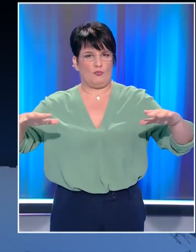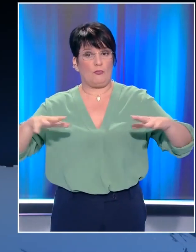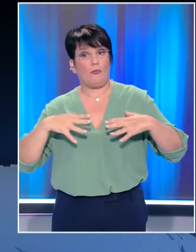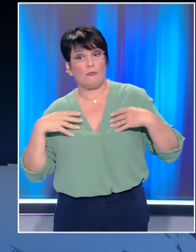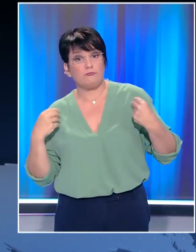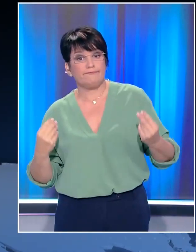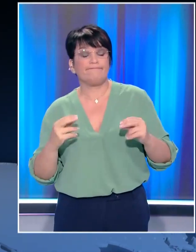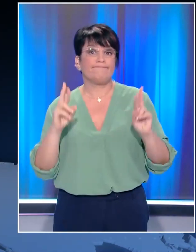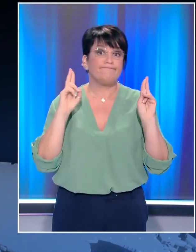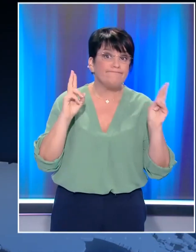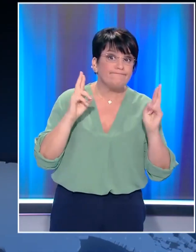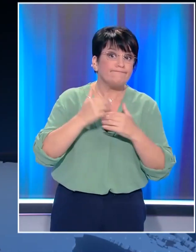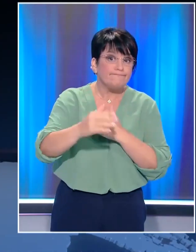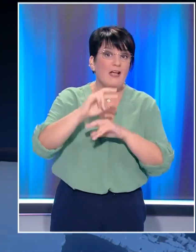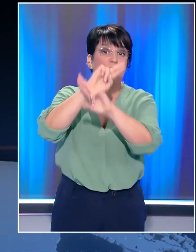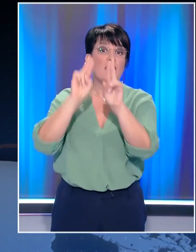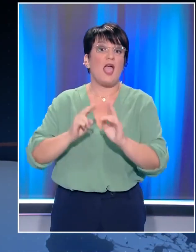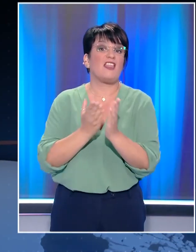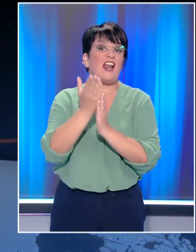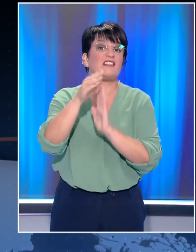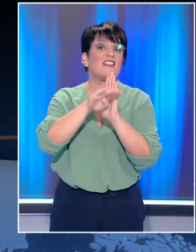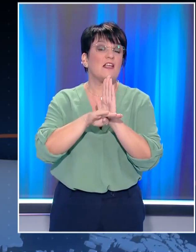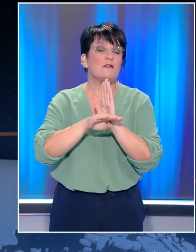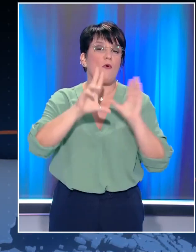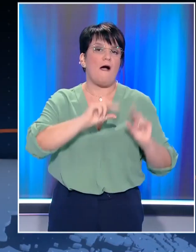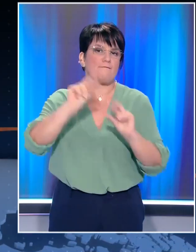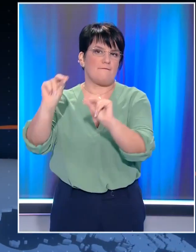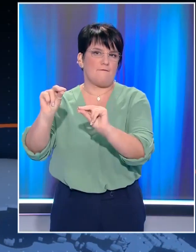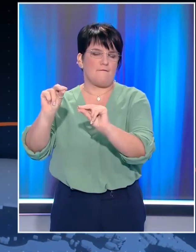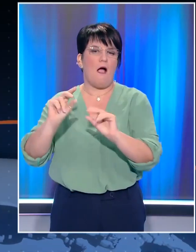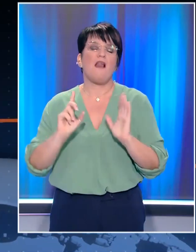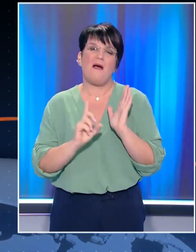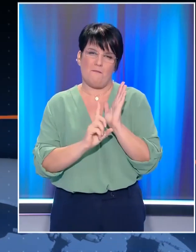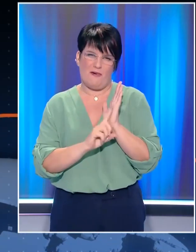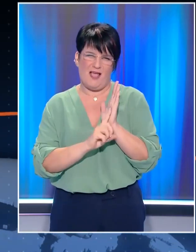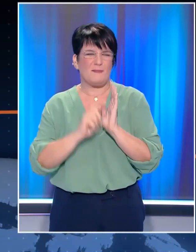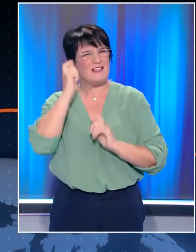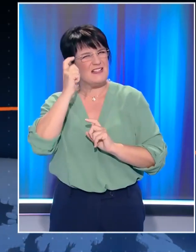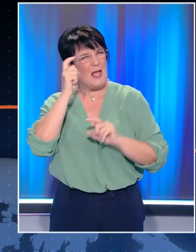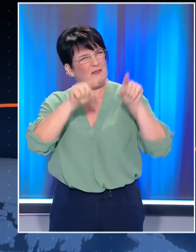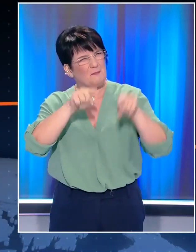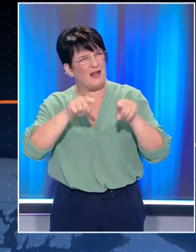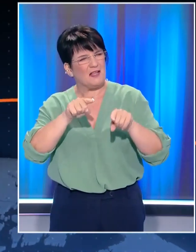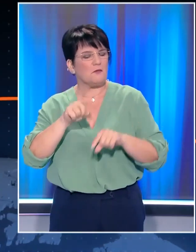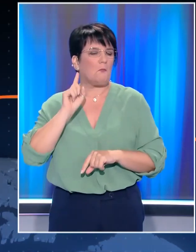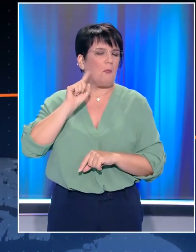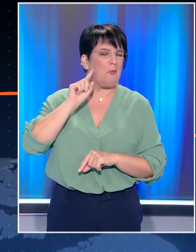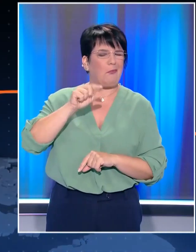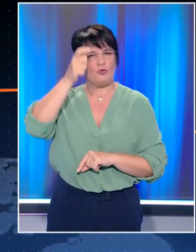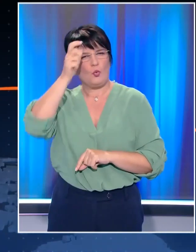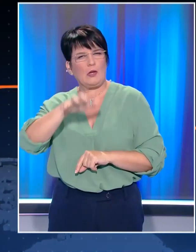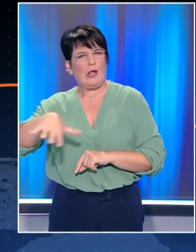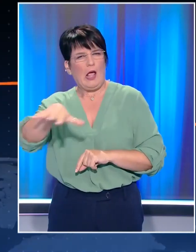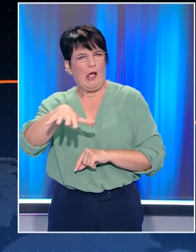διαφορές να επιληθούν σύμφωνα με το διεθνές δίκαιο. Όμως είναι απαραίτητο να σταματήσει η νοοτροπία που αγνοεί την ύπαρξη της Τουρκίας στην